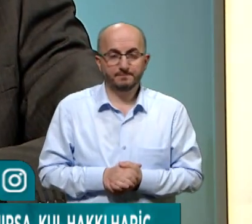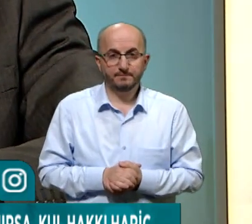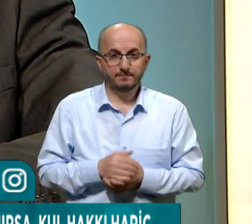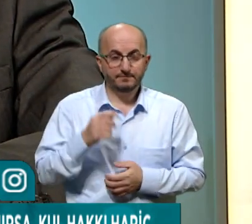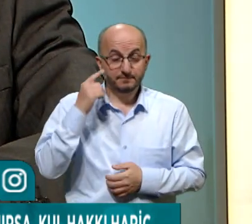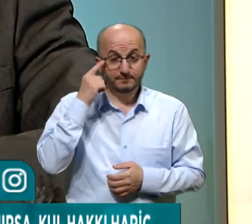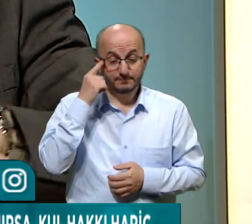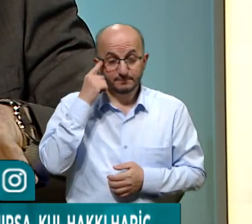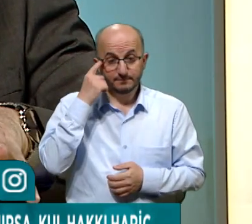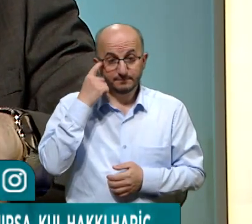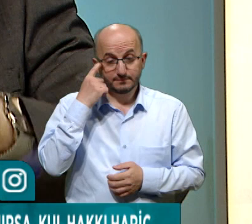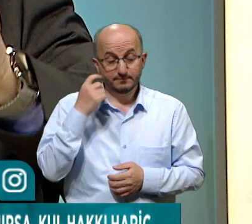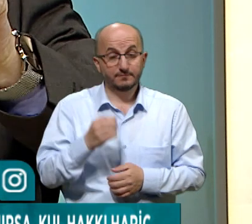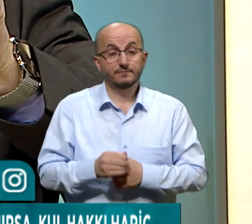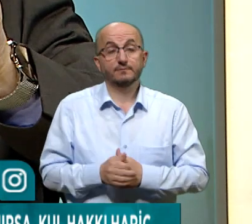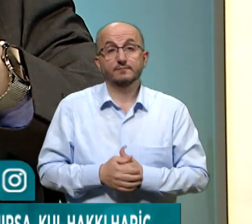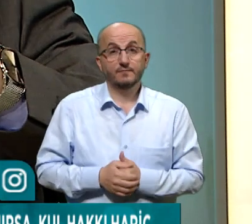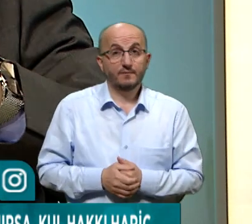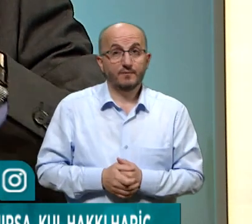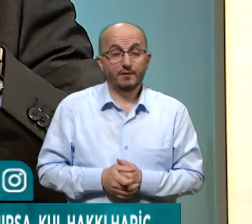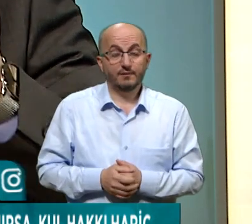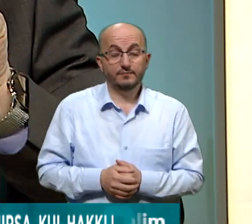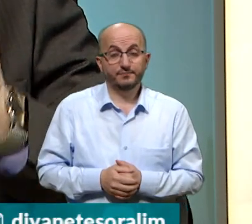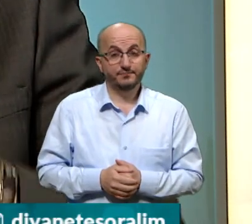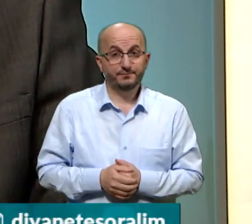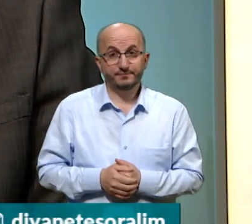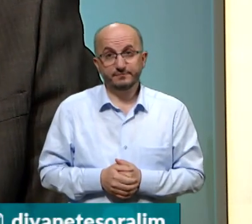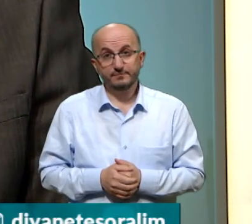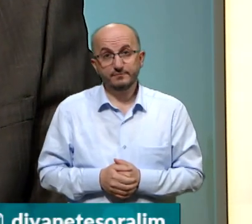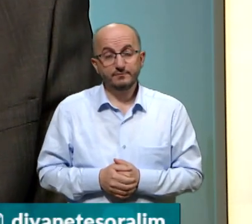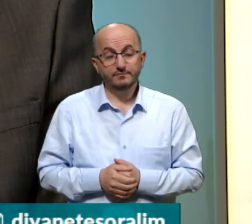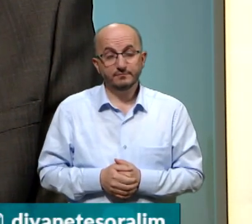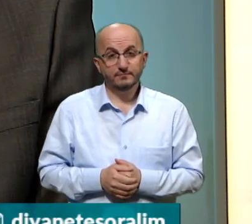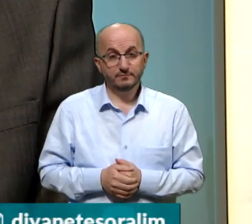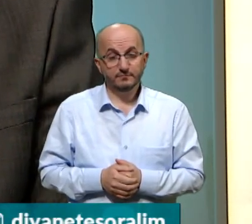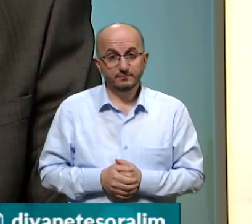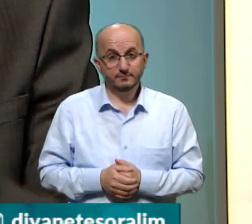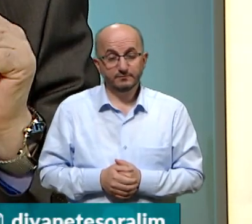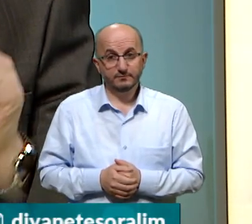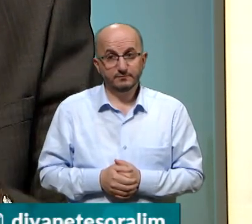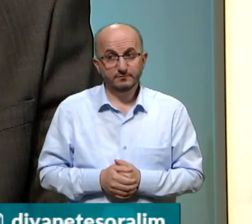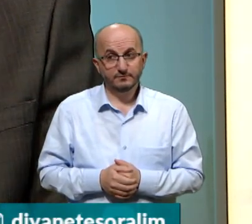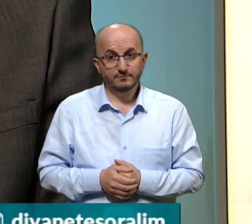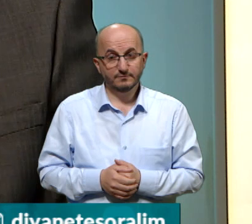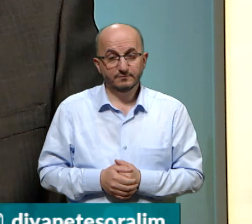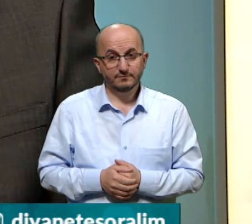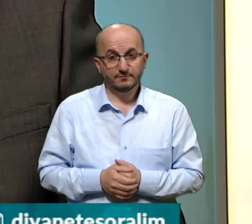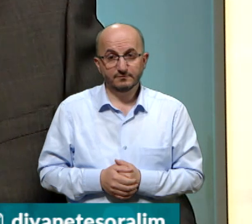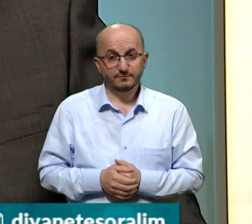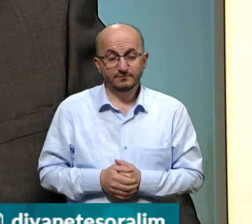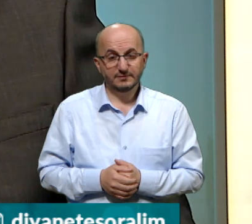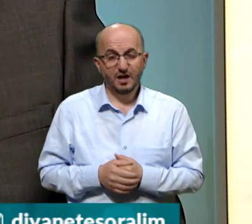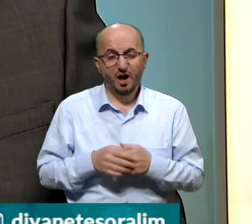elle elle hukuk olaybet kelimeyi oraya ben koydum hukuku de var Efendi Millette bir ara diyor ya